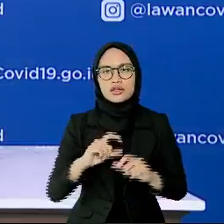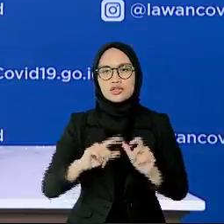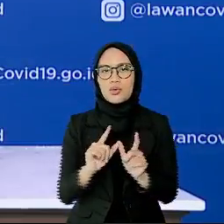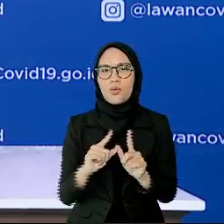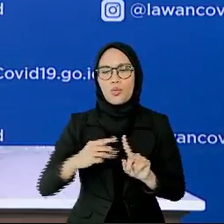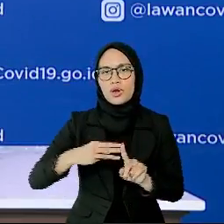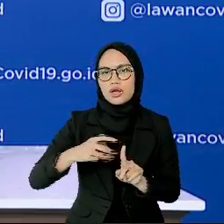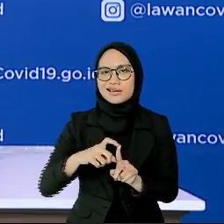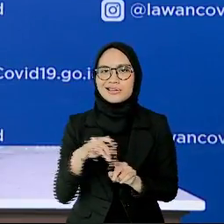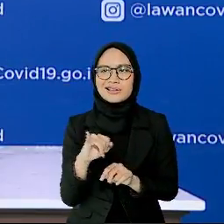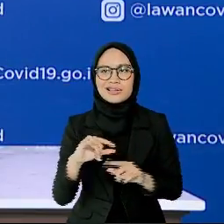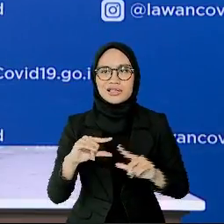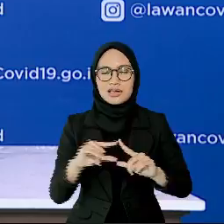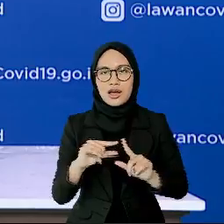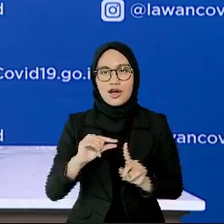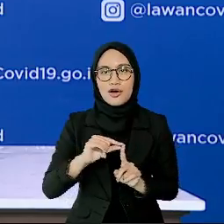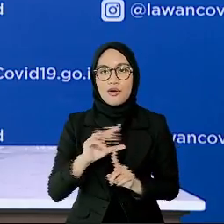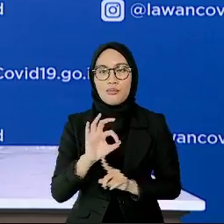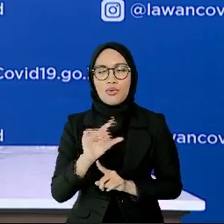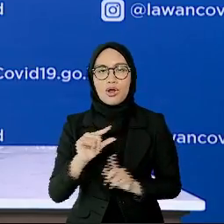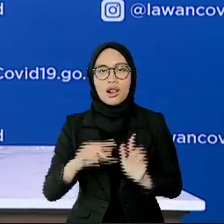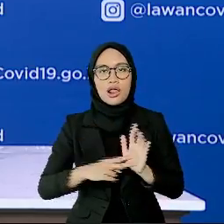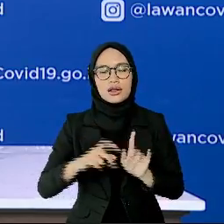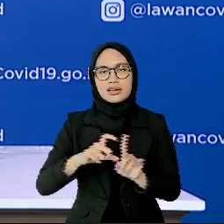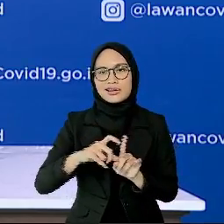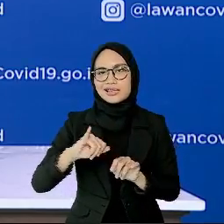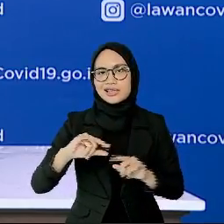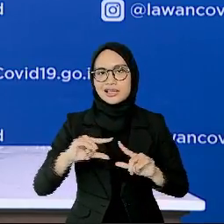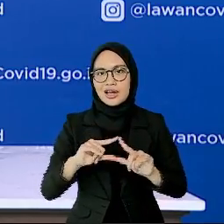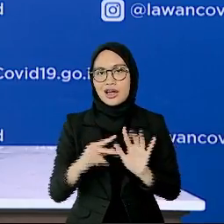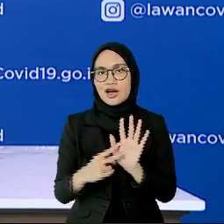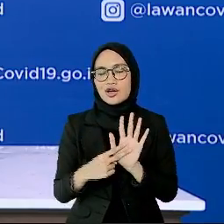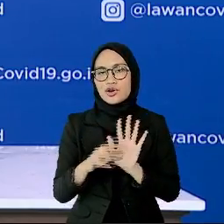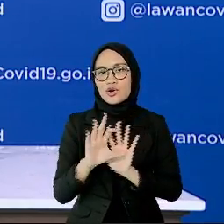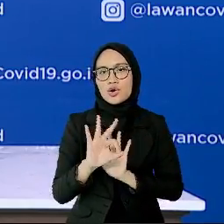Swedia, Polandia, Hongaria, dan Norwegia.